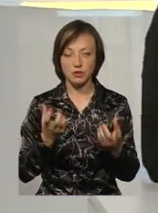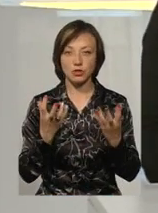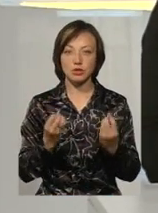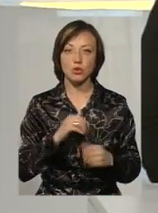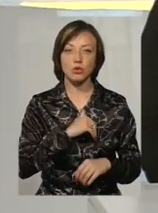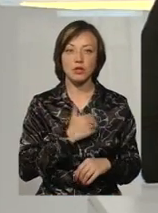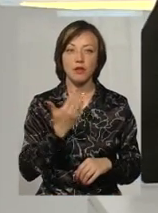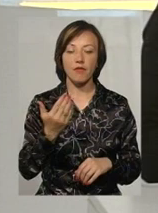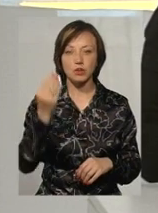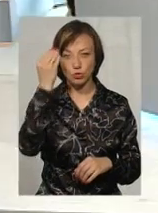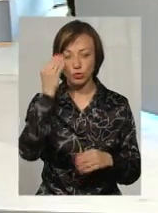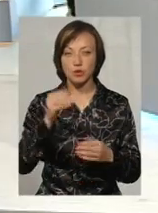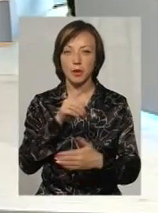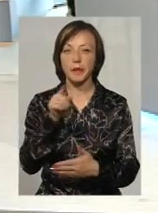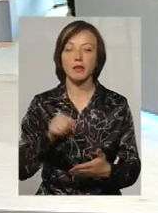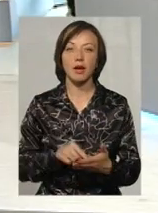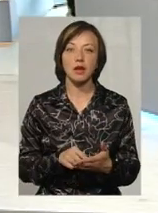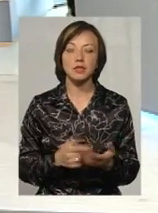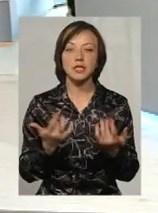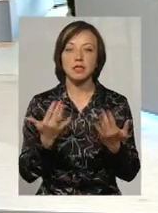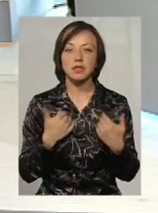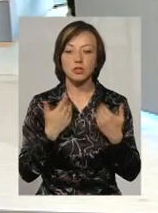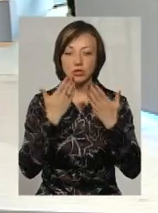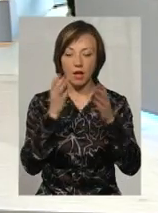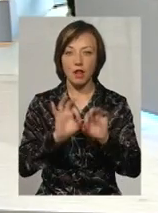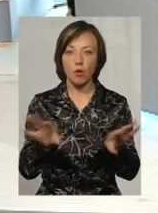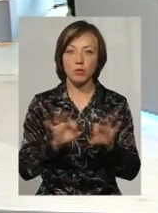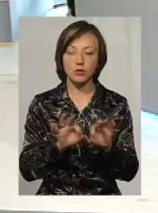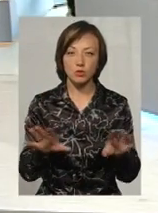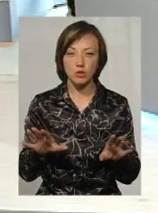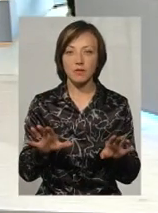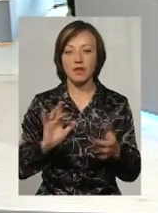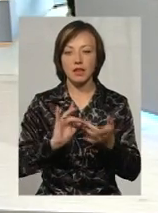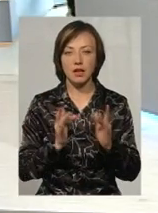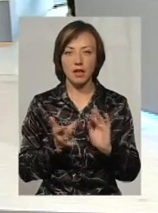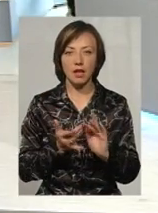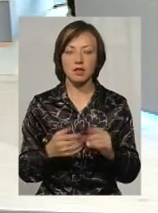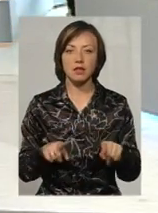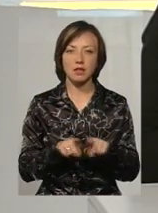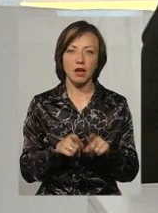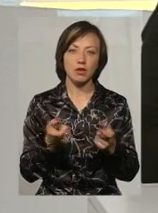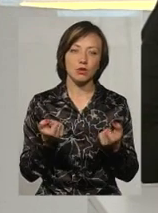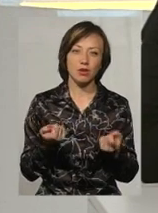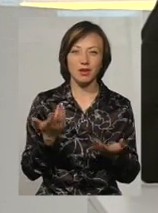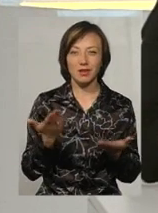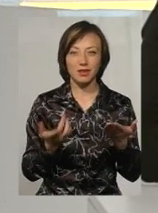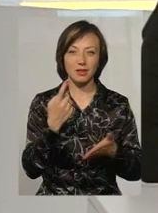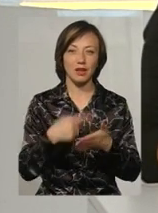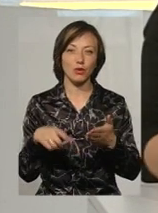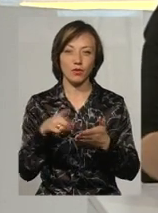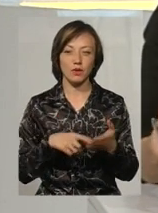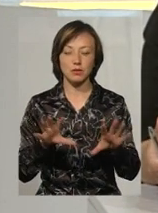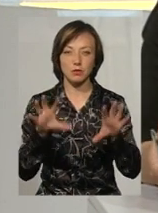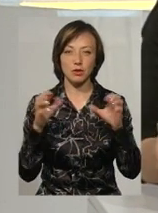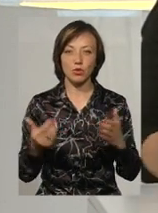хотіла б вашу думку запитати. От скільки я читала коментарів і відгуків в інтернеті, так трохи скептично сприйняли